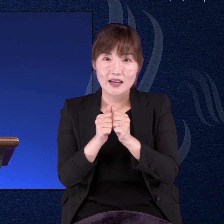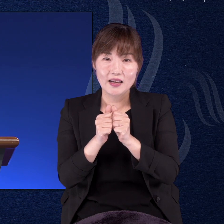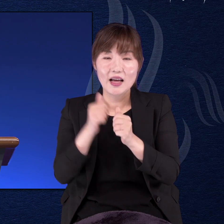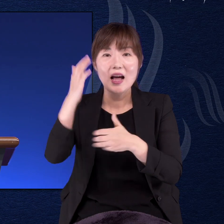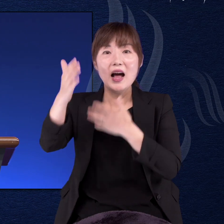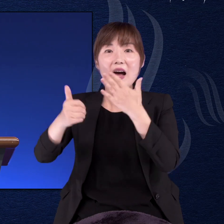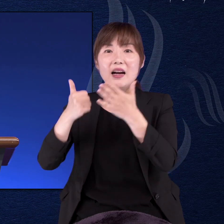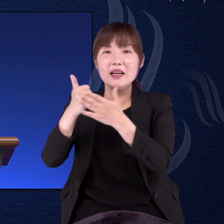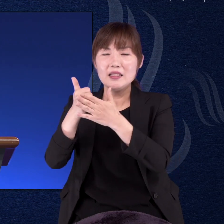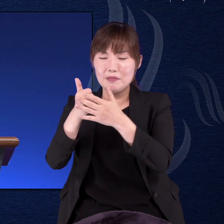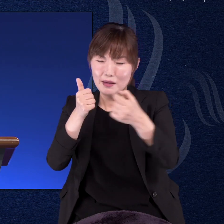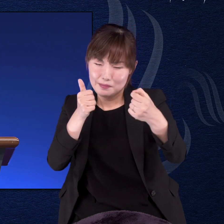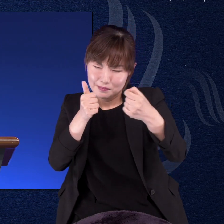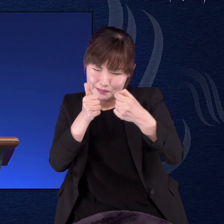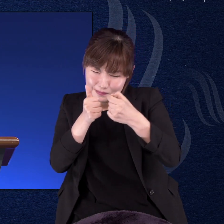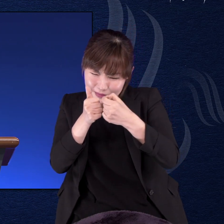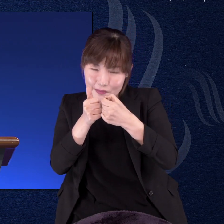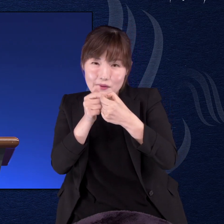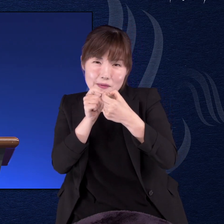아는 아이,